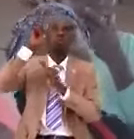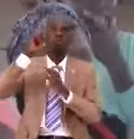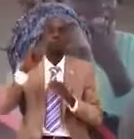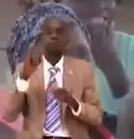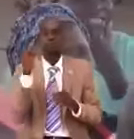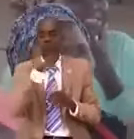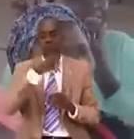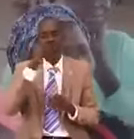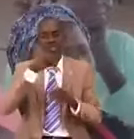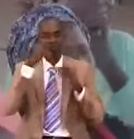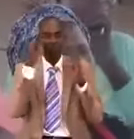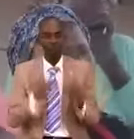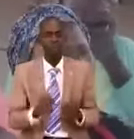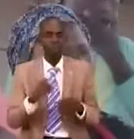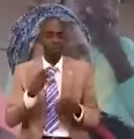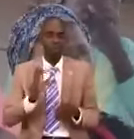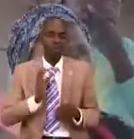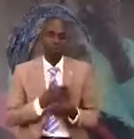Jésus